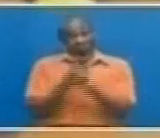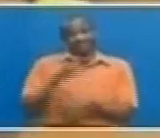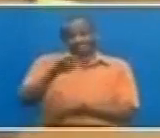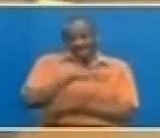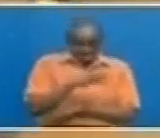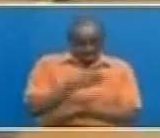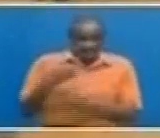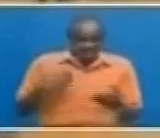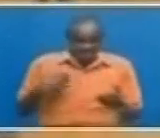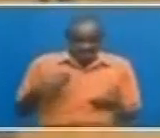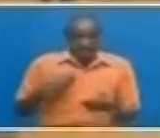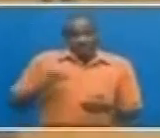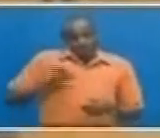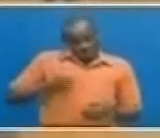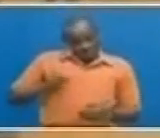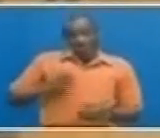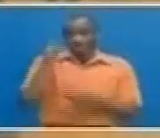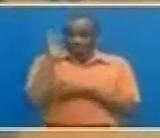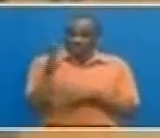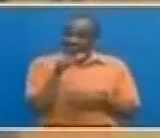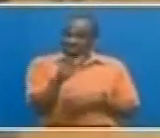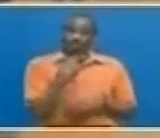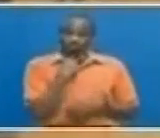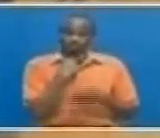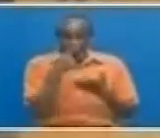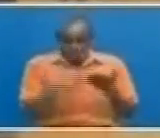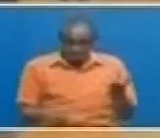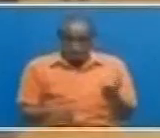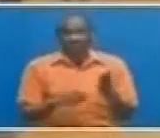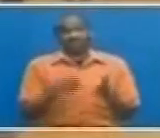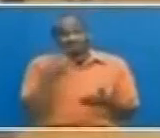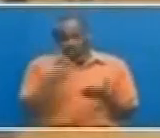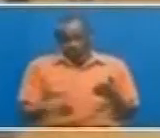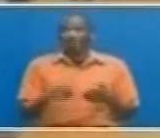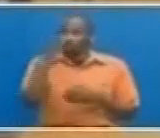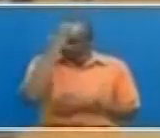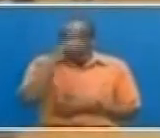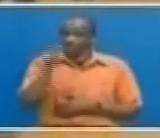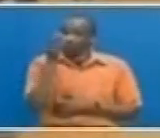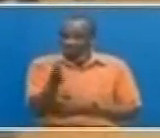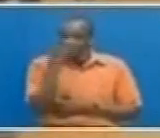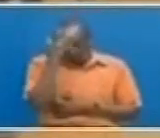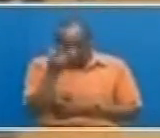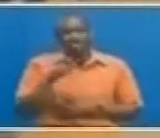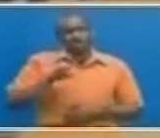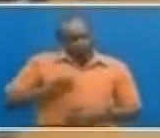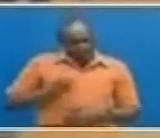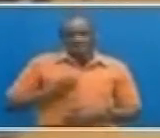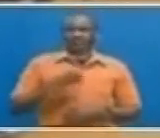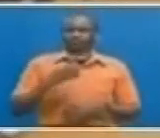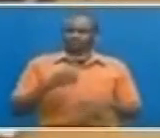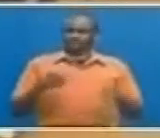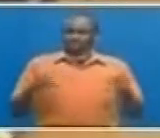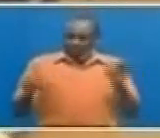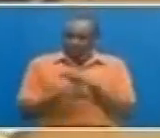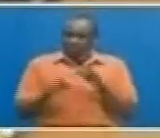Kwingineko, chama cha mawakili wanawake nchini kinapania kuelekea mahakamani Jumatatu ijayo kuhusiana na kustaafu kwa aliyekuwa naibu jenerali